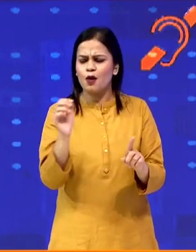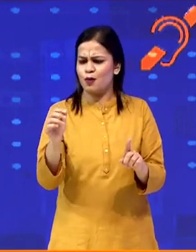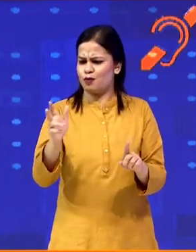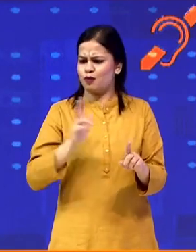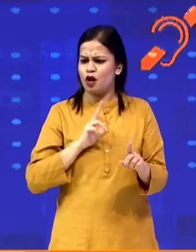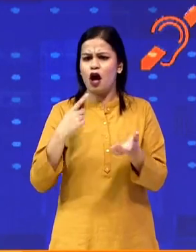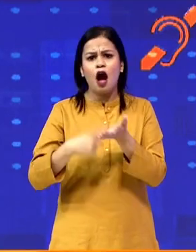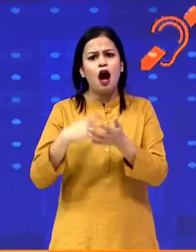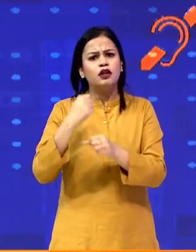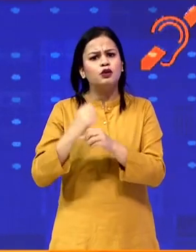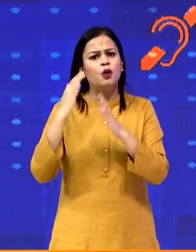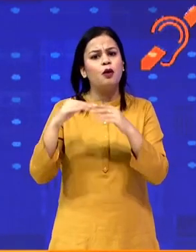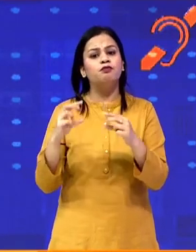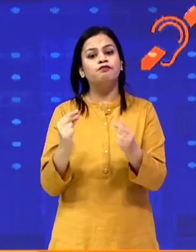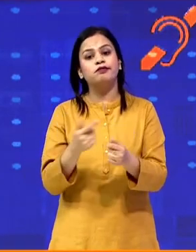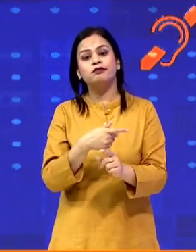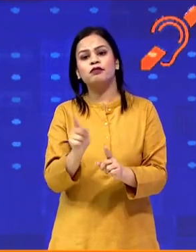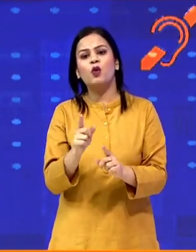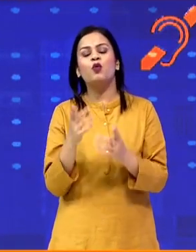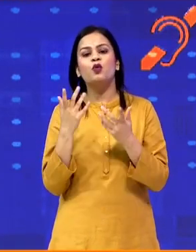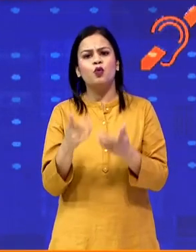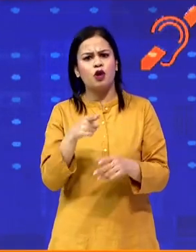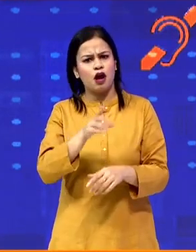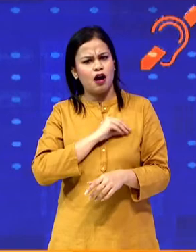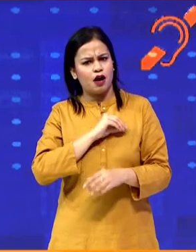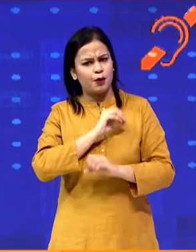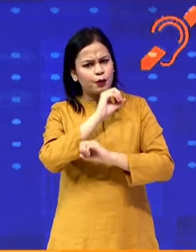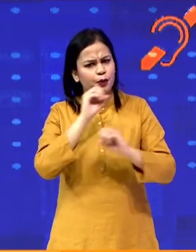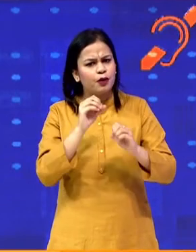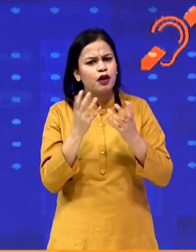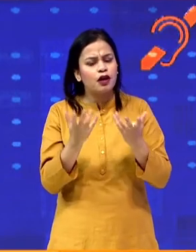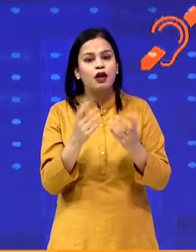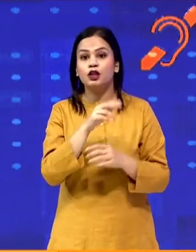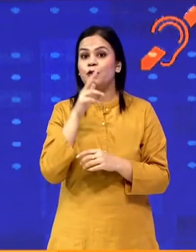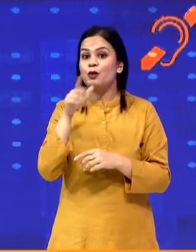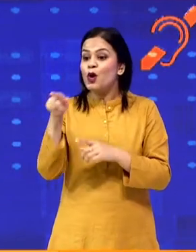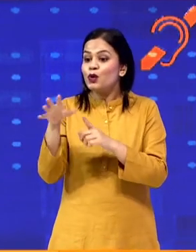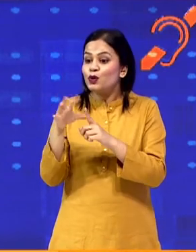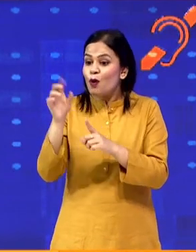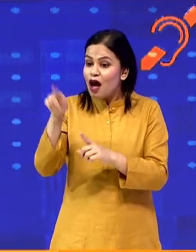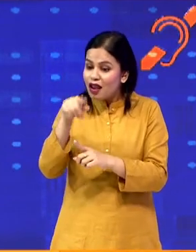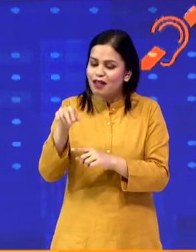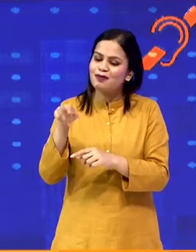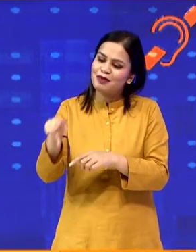अब यहां पर भी खतरा है वैसा भरोगे